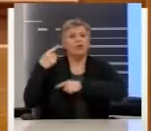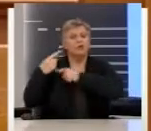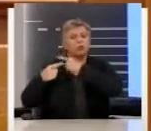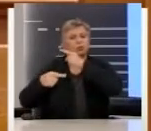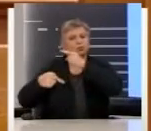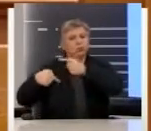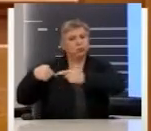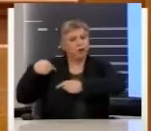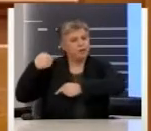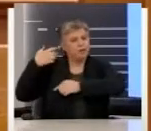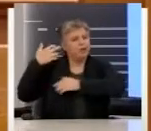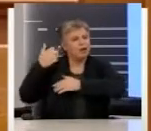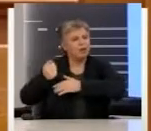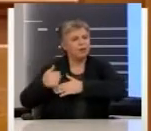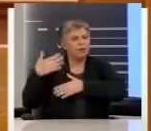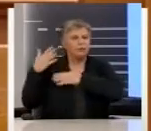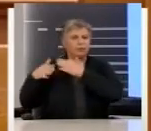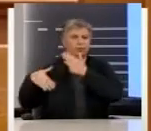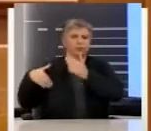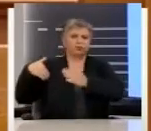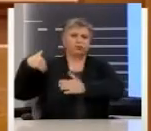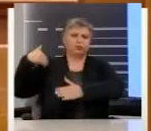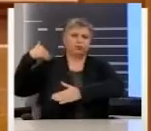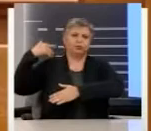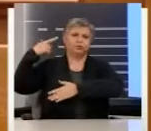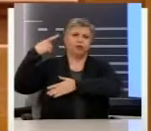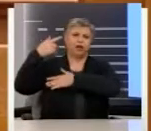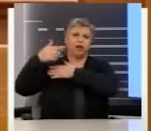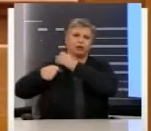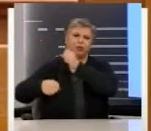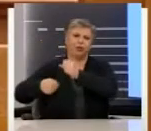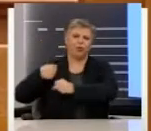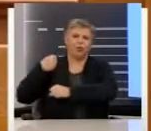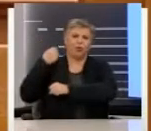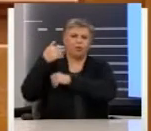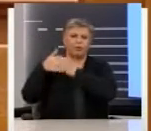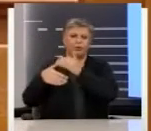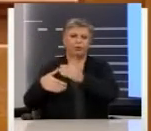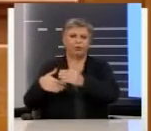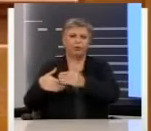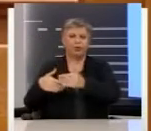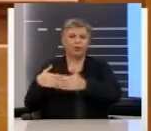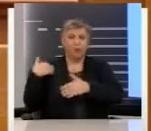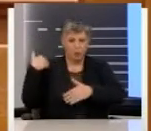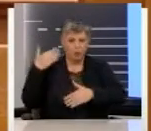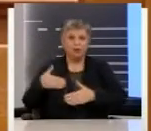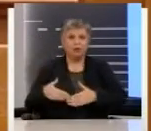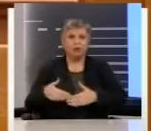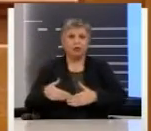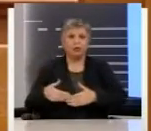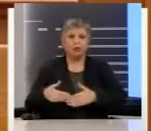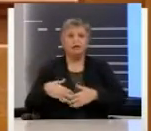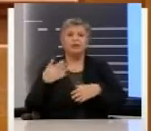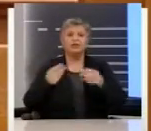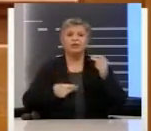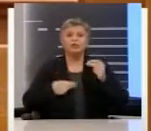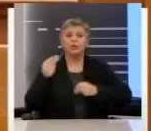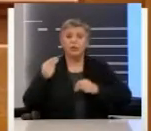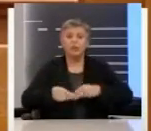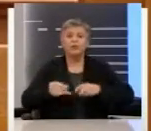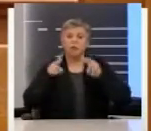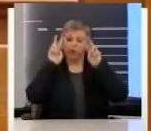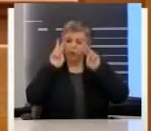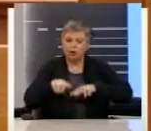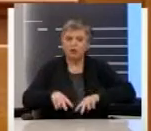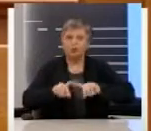ετών, των δεκαετιών και των αιώνων. Το πρόβλημα το αναγνωρίζουν οι πάντες, είτε είναι